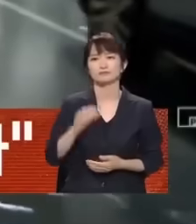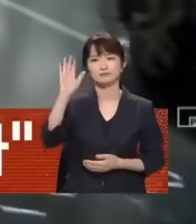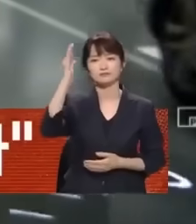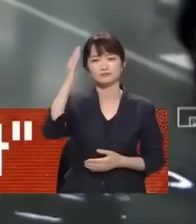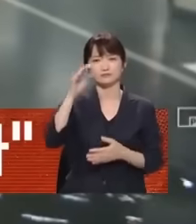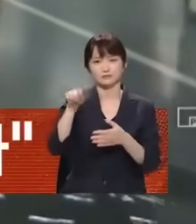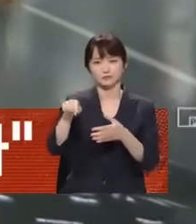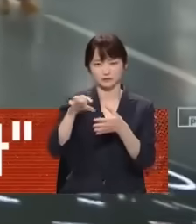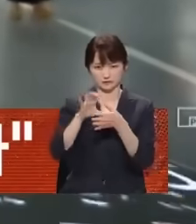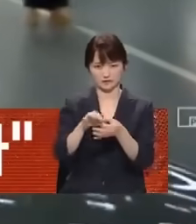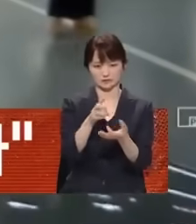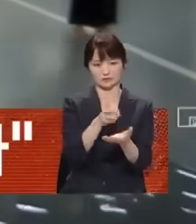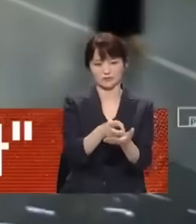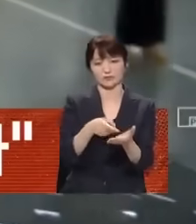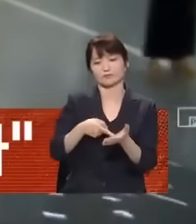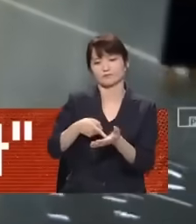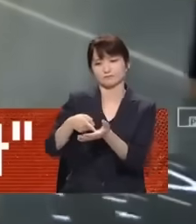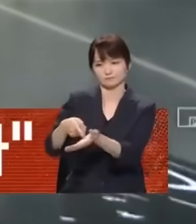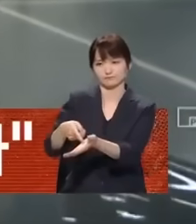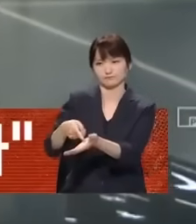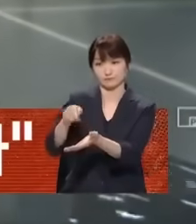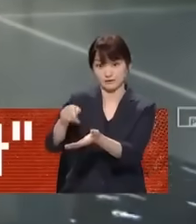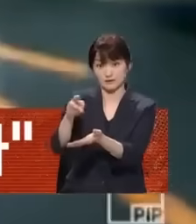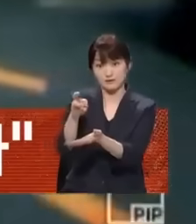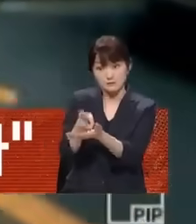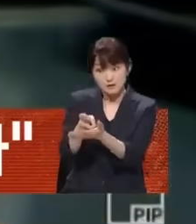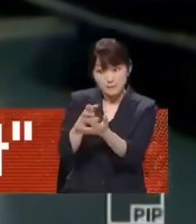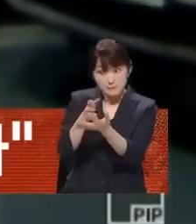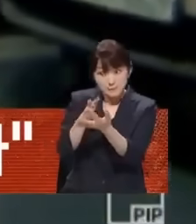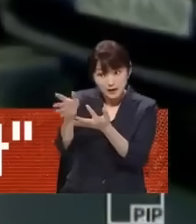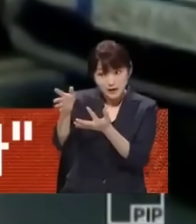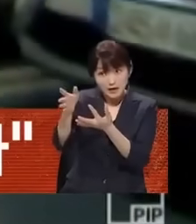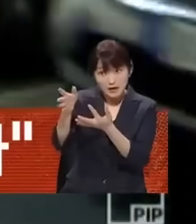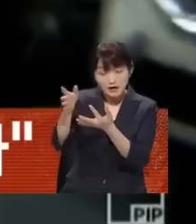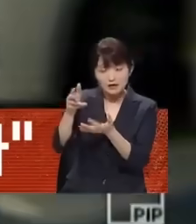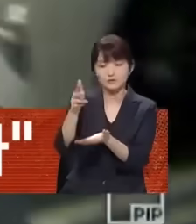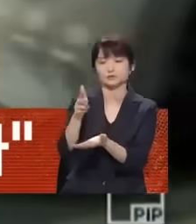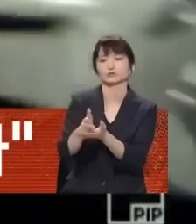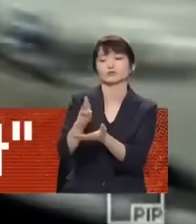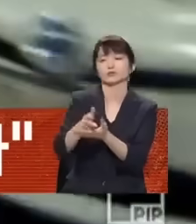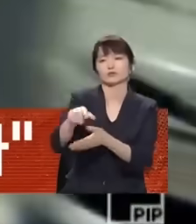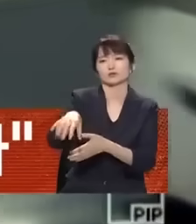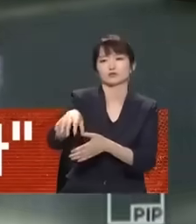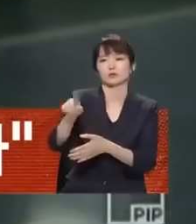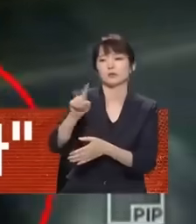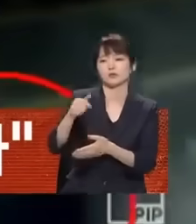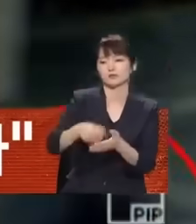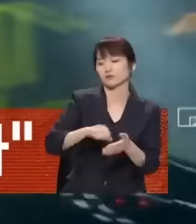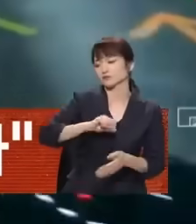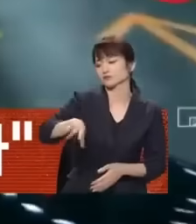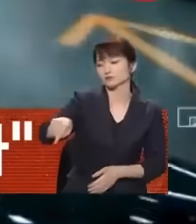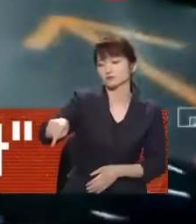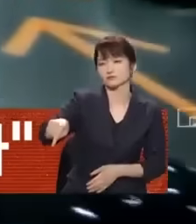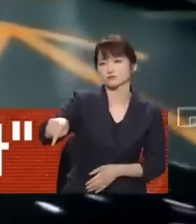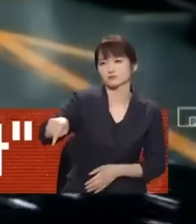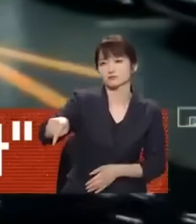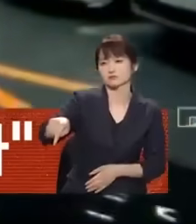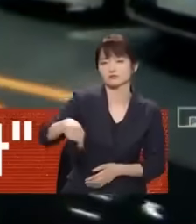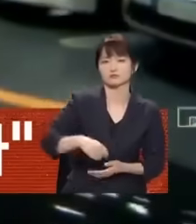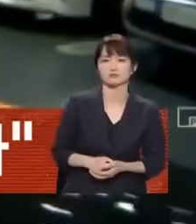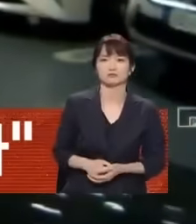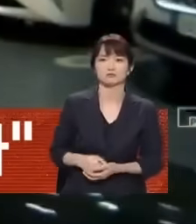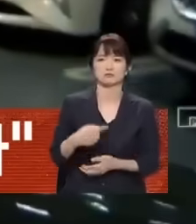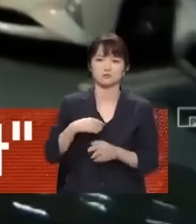지금 들어가 있어요. 그럼 만약에 이 법안이 통과가 된다 그러면 주차 공간에 저렇게 뭘 던져서 본인